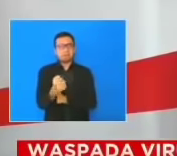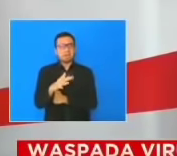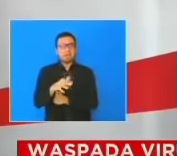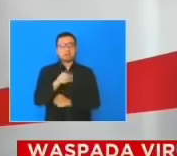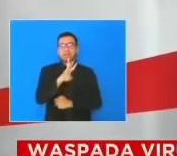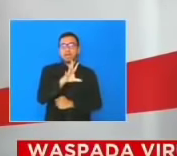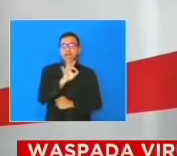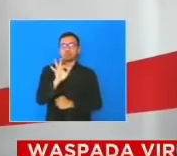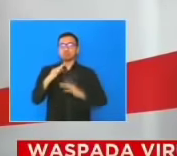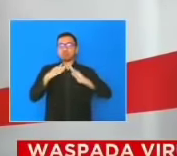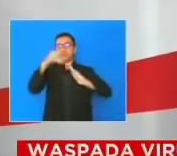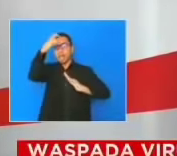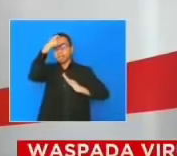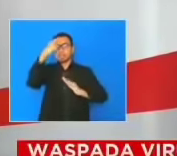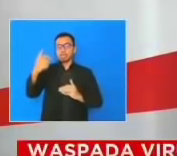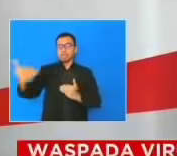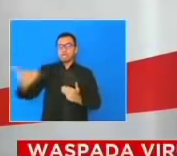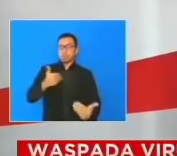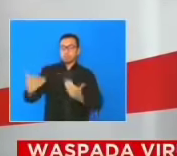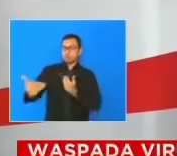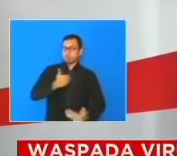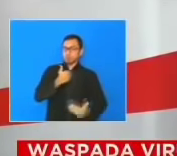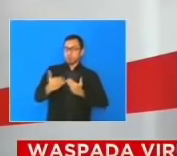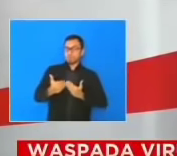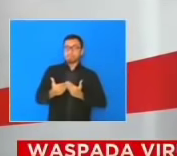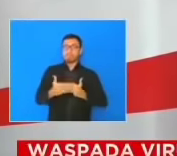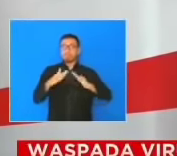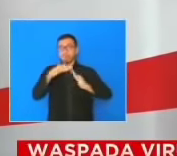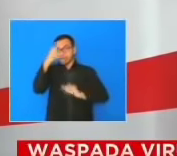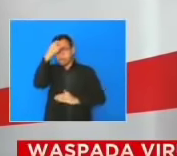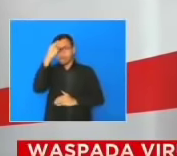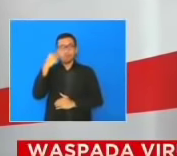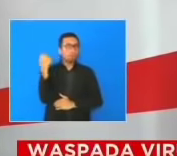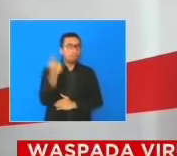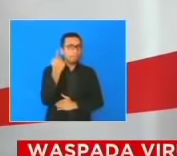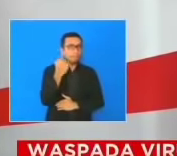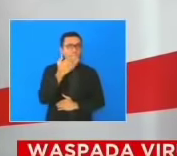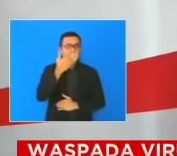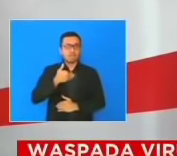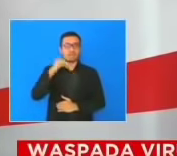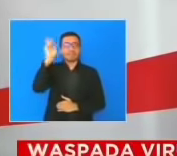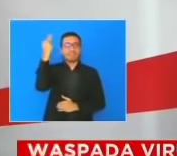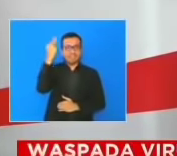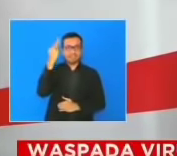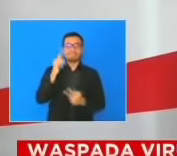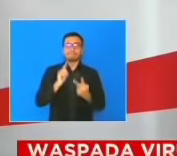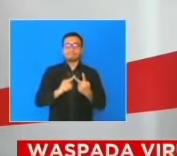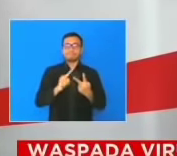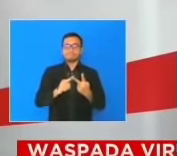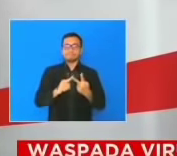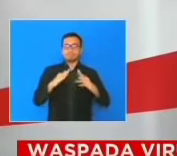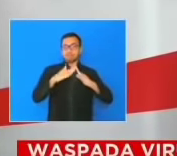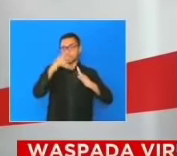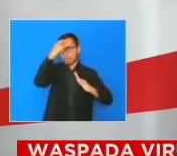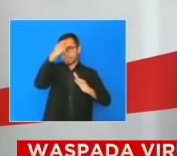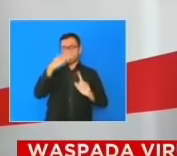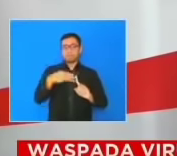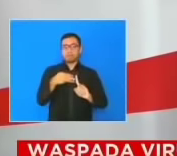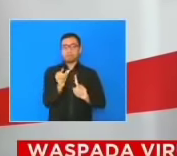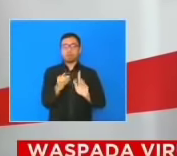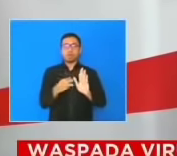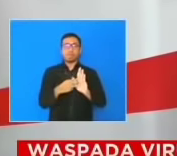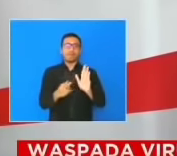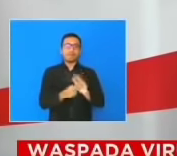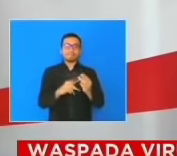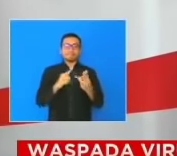COVID-19, baik rumah sakit umum pemerintah, rumah sakit BUMN,